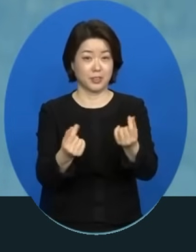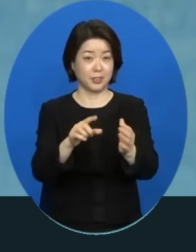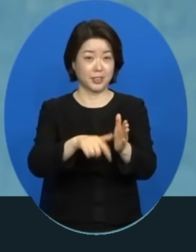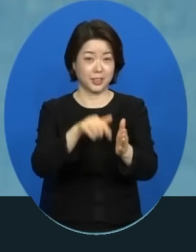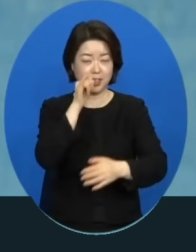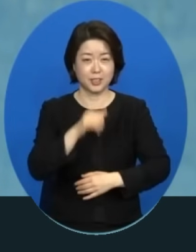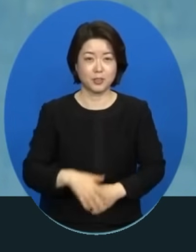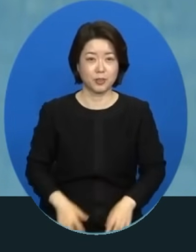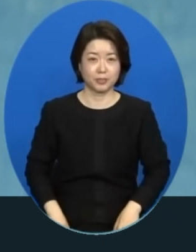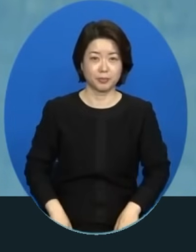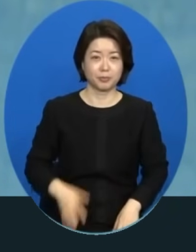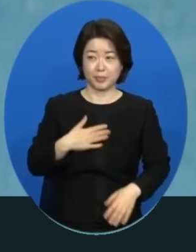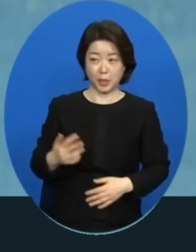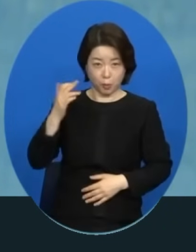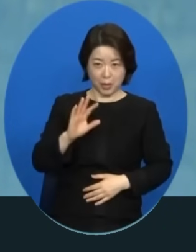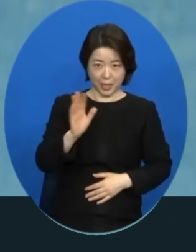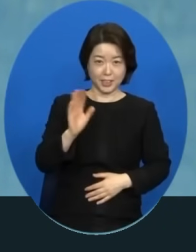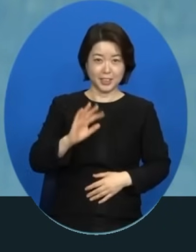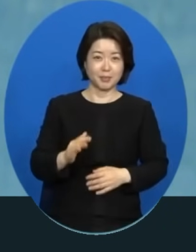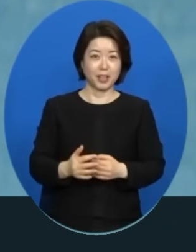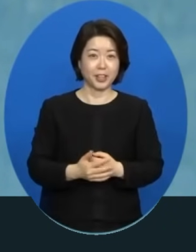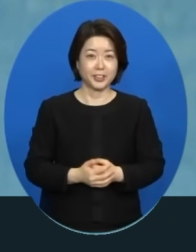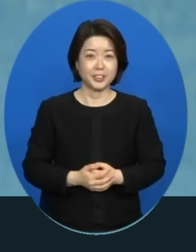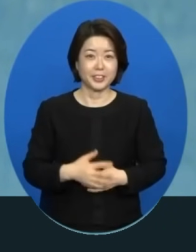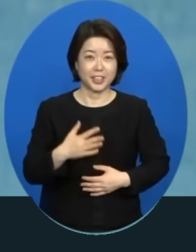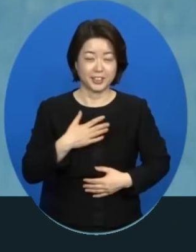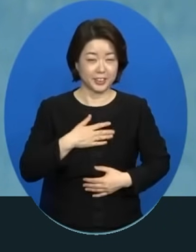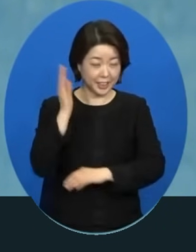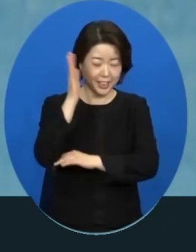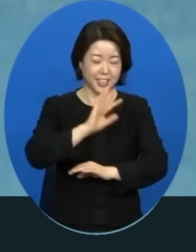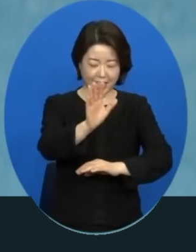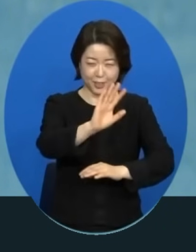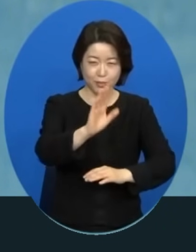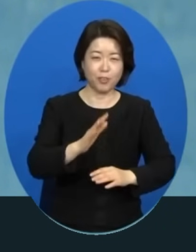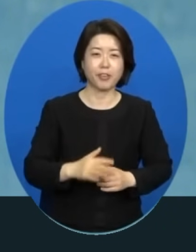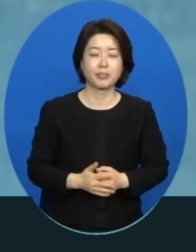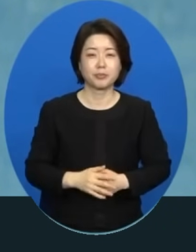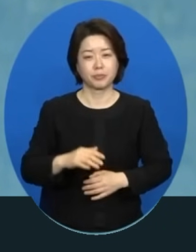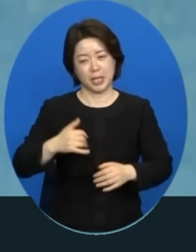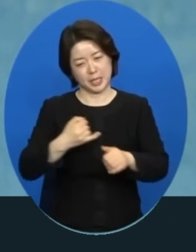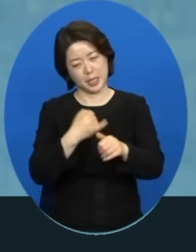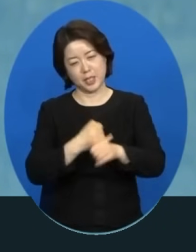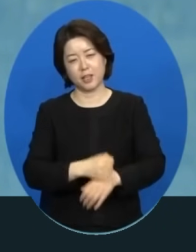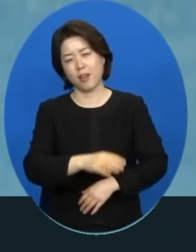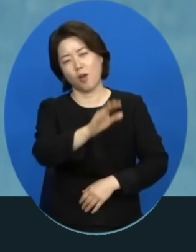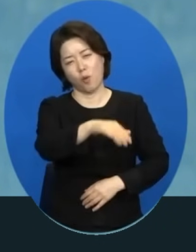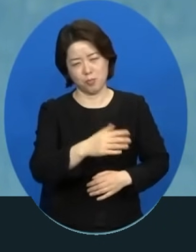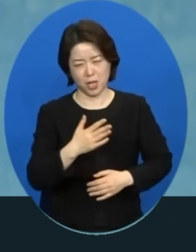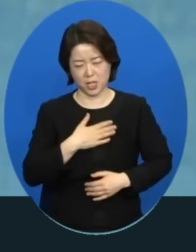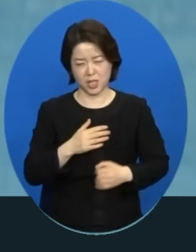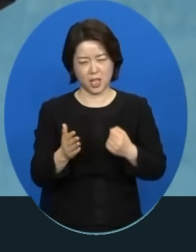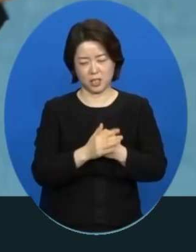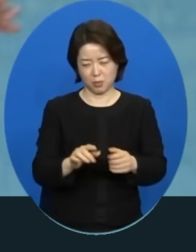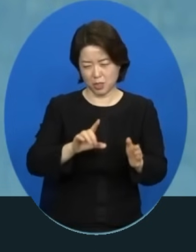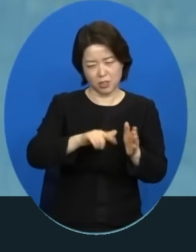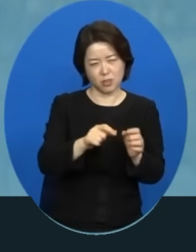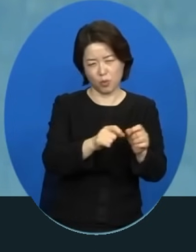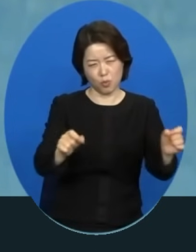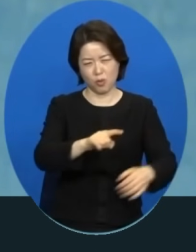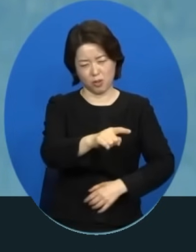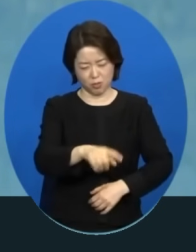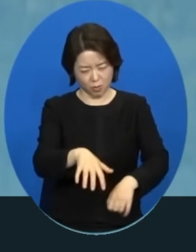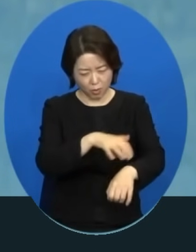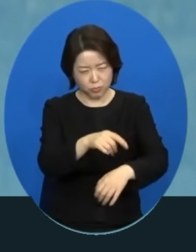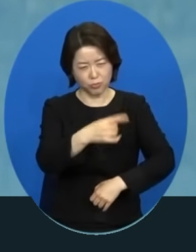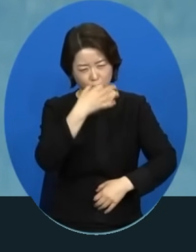뭐 저는 오빠는 아니었지만 저 얘기 아니에요. 이렇게 연애를 하다 보면 아, 오빠 나 때문에 너무 이렇게 오래 시간 쓰는 거 아니야? 나 때문에